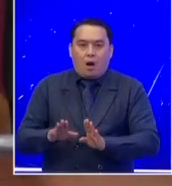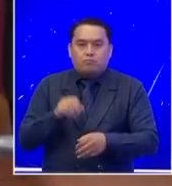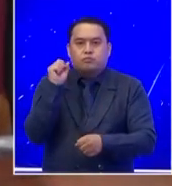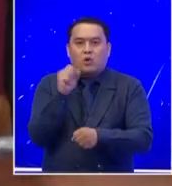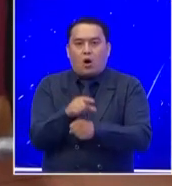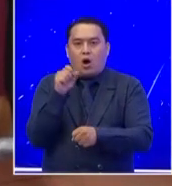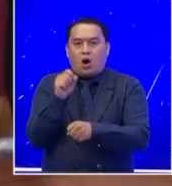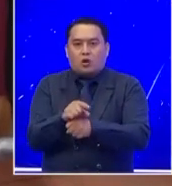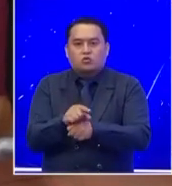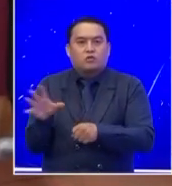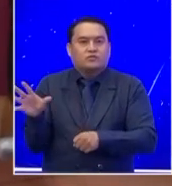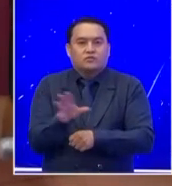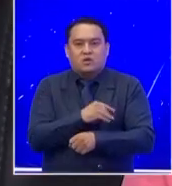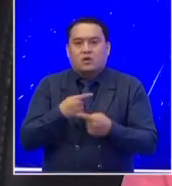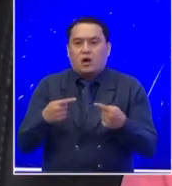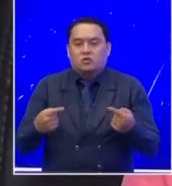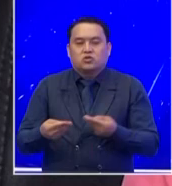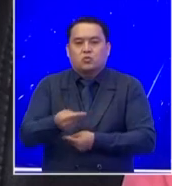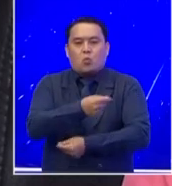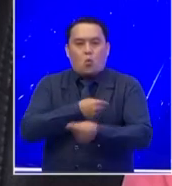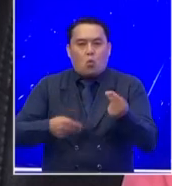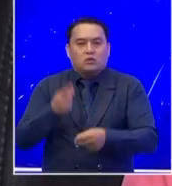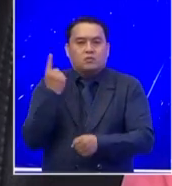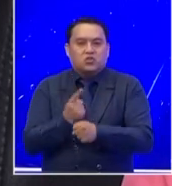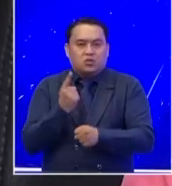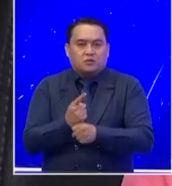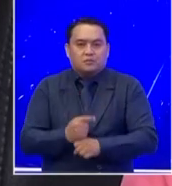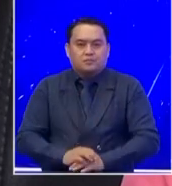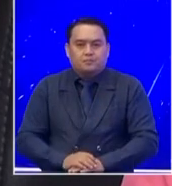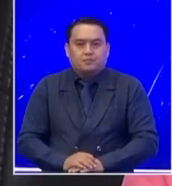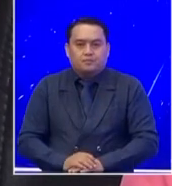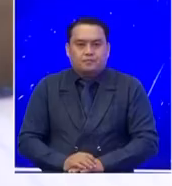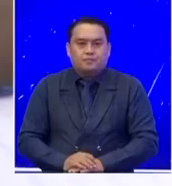поручил на корню пресекать все различные сборы.